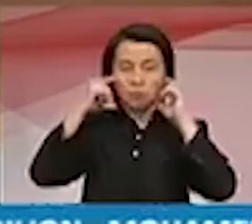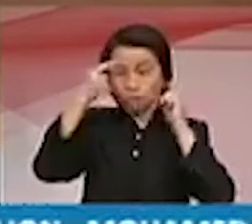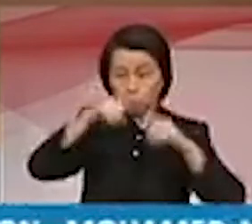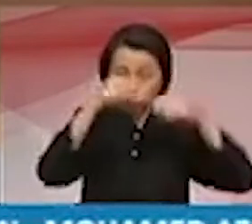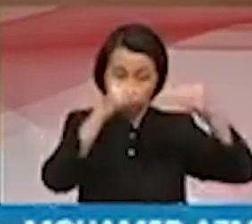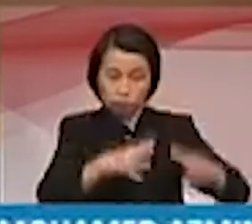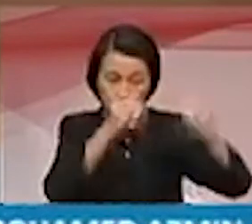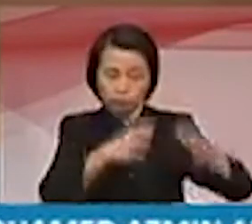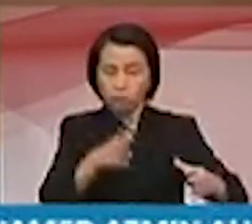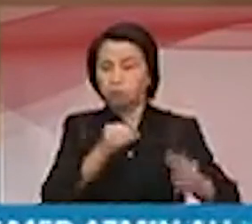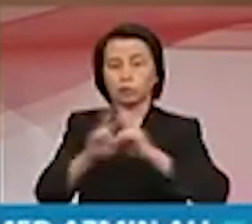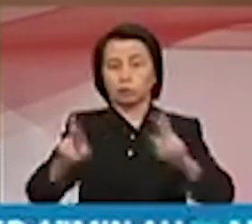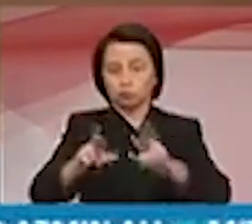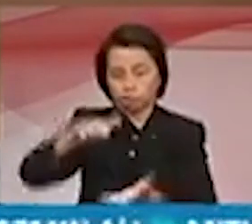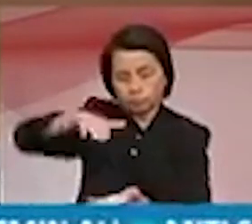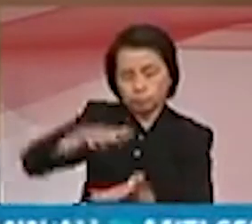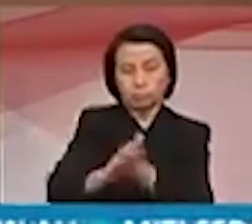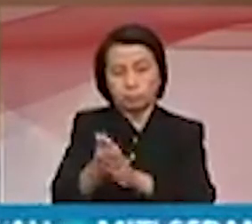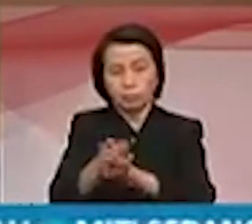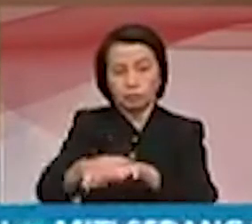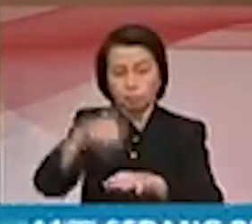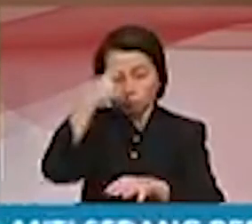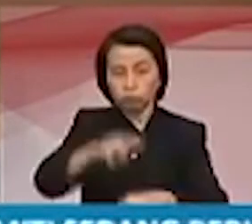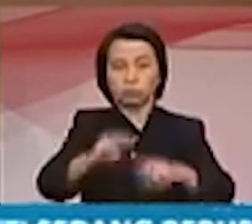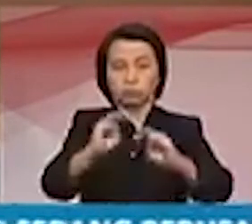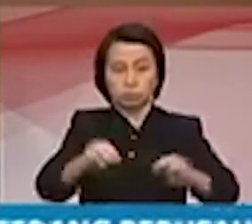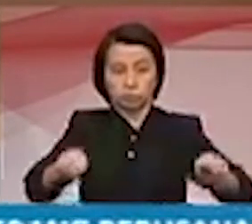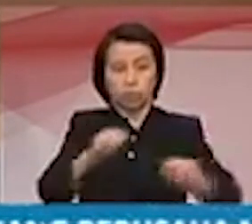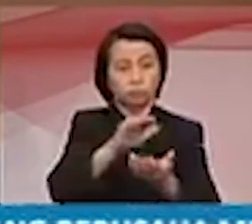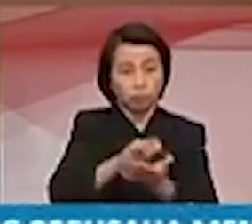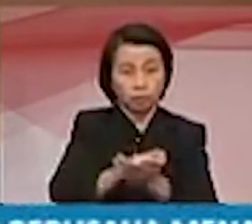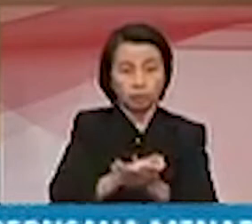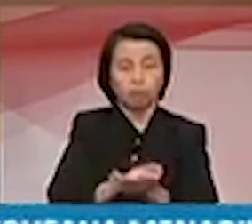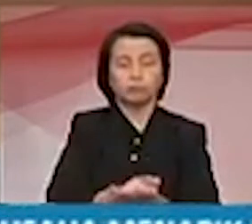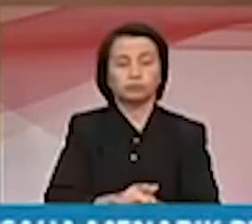guru dan juga menyediakan hand sanitizer untuk pelajar-pelajar,